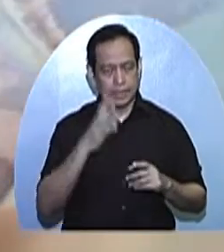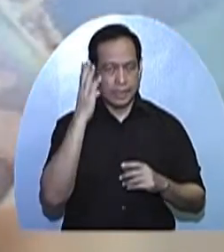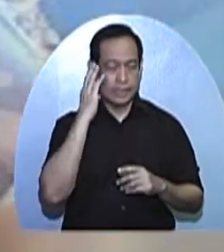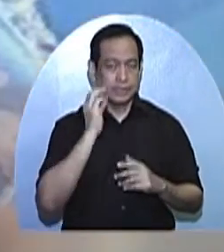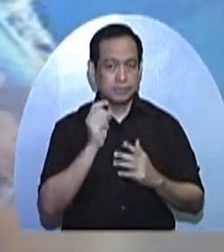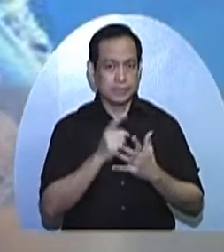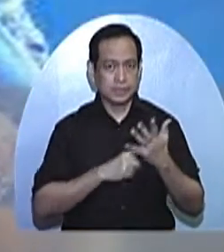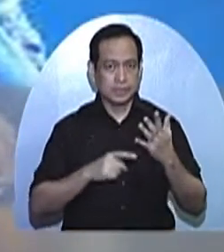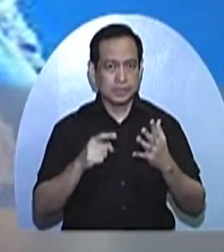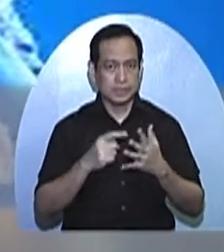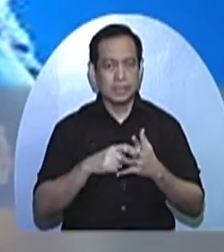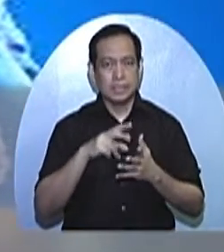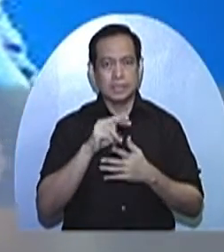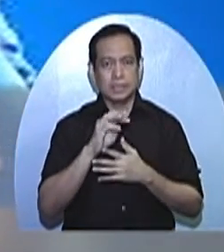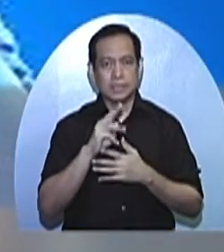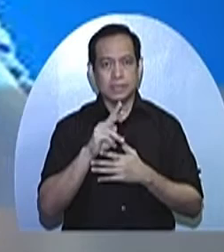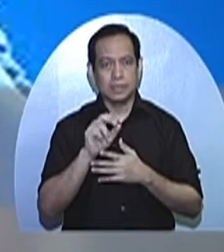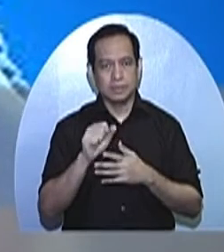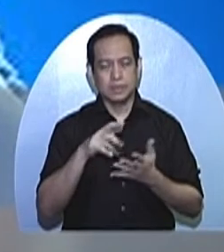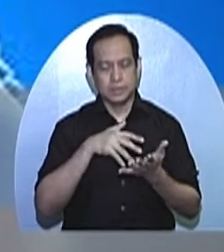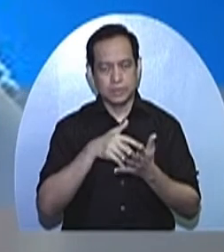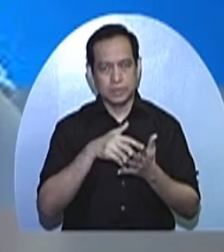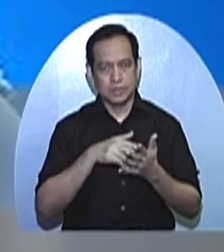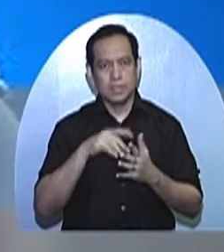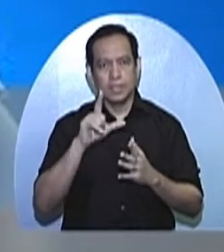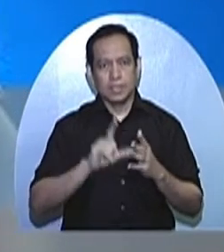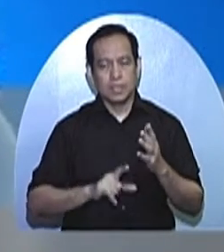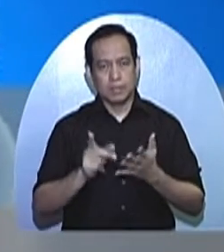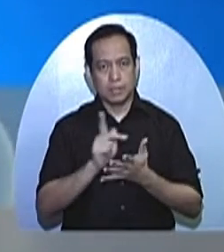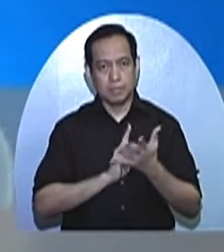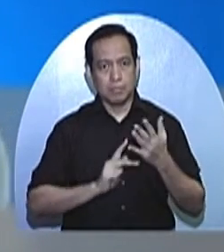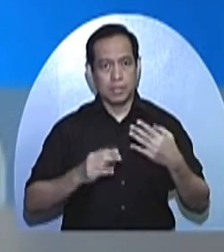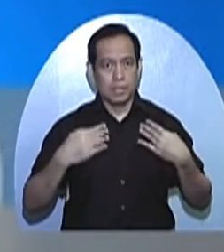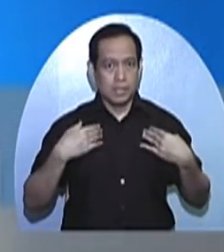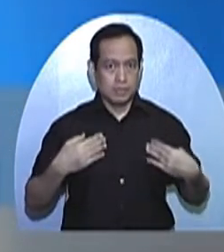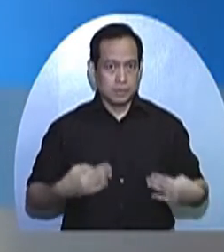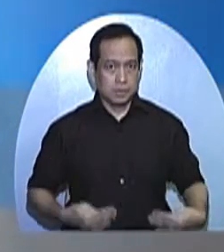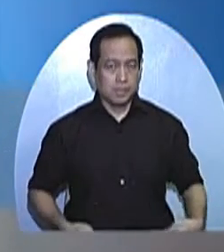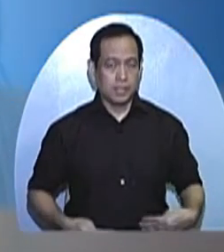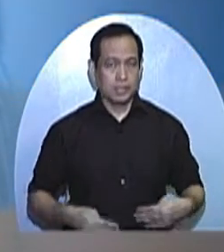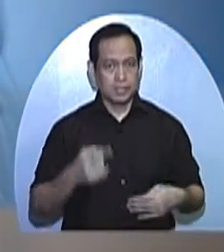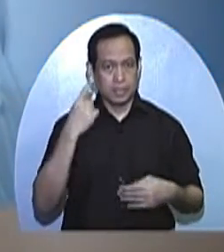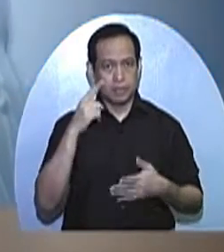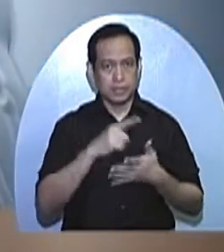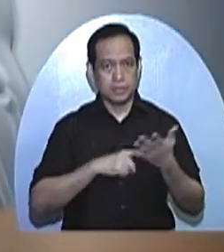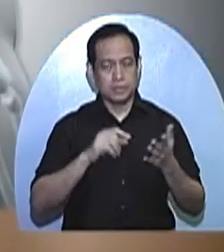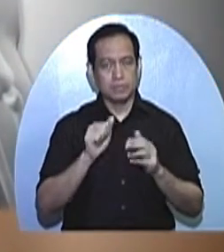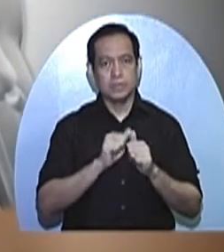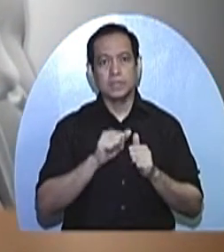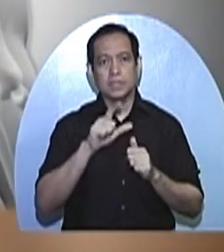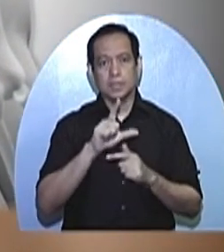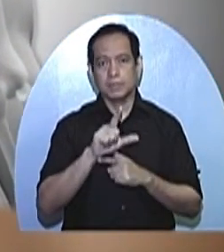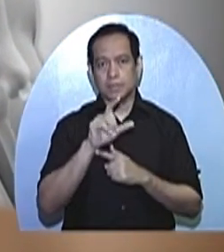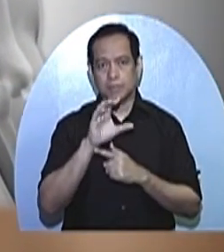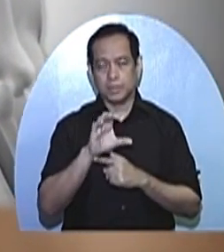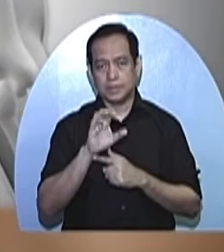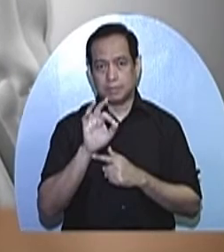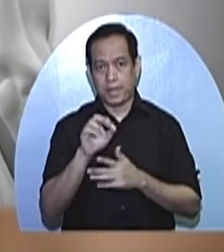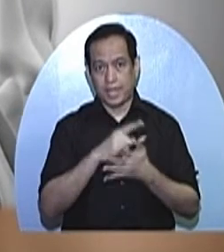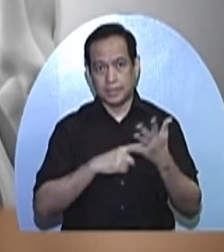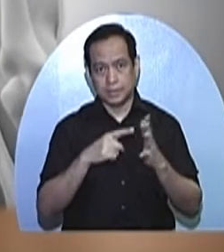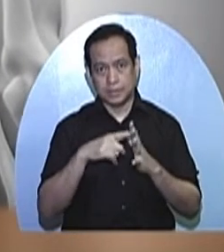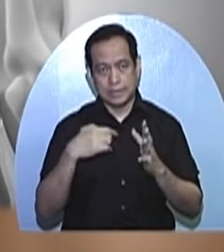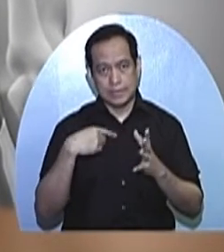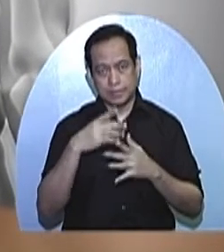silang makaranas ng pamamanhid o panghihina ng ibabang bahagi ng katawan. Para sa may mga lumbar compression fracture